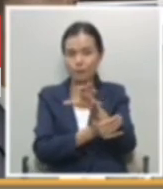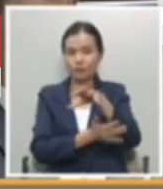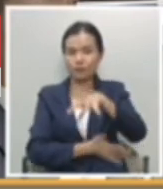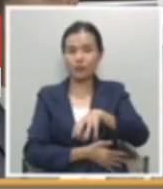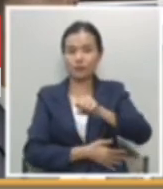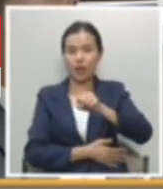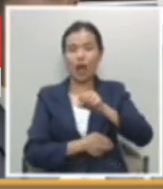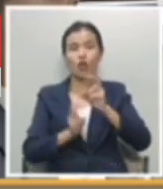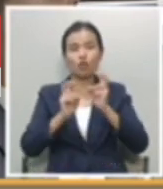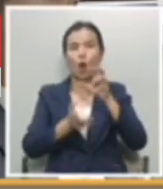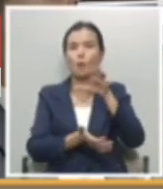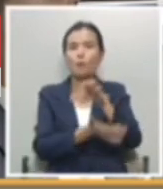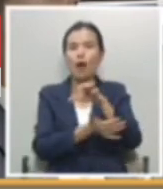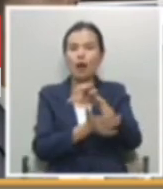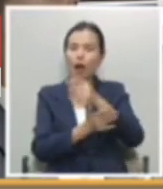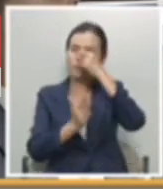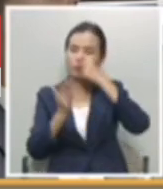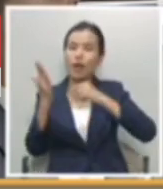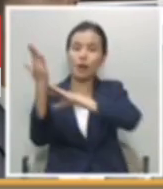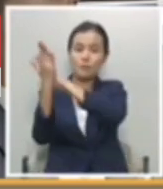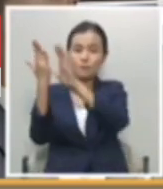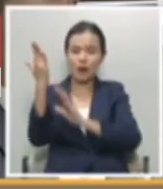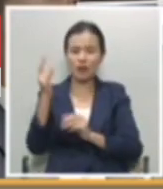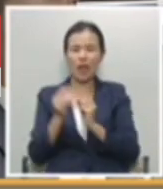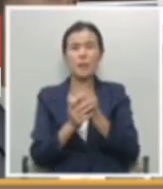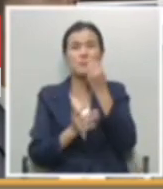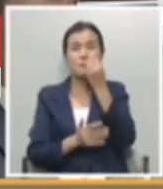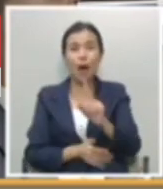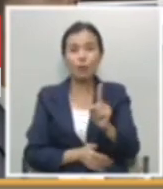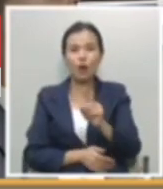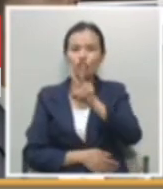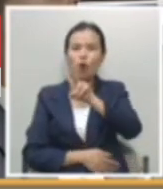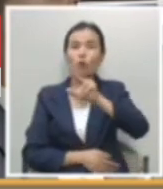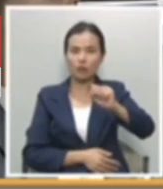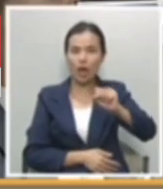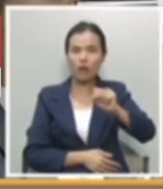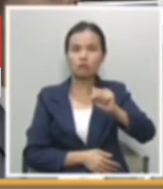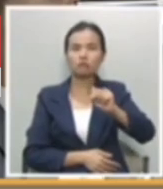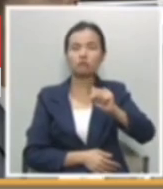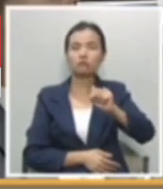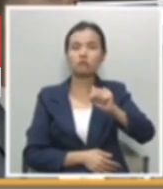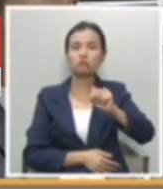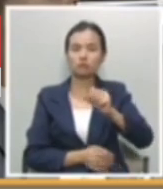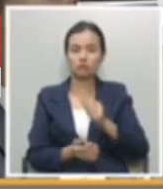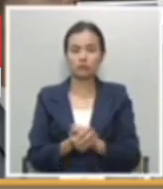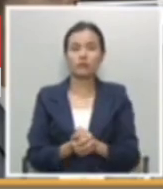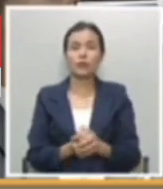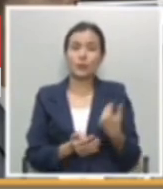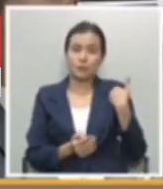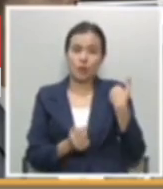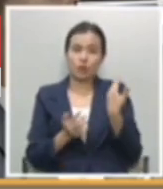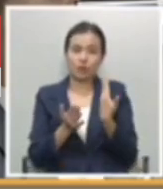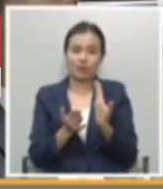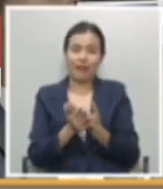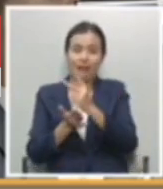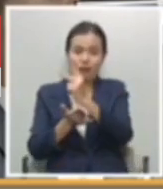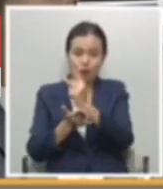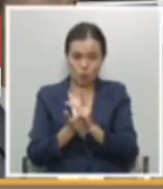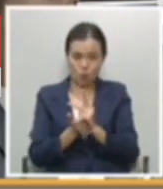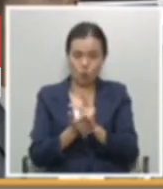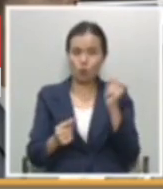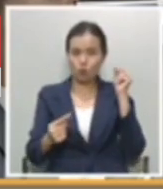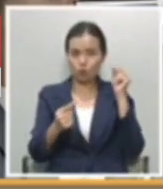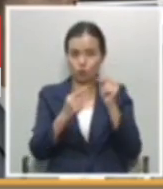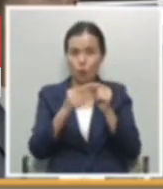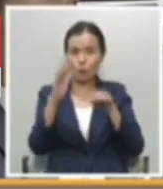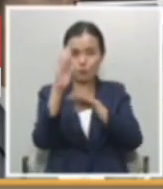บังคับคดีทั่วประเทศครับประมาณมากกว่า200,000รายเ และยังมีผู้กู้ยืมที่จะเข้าสู่กระบวน